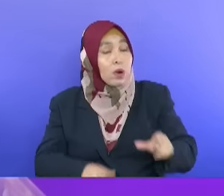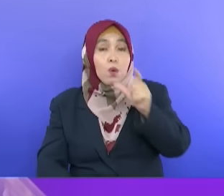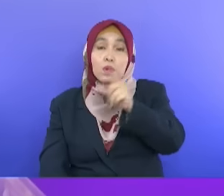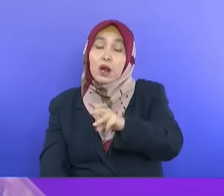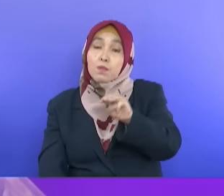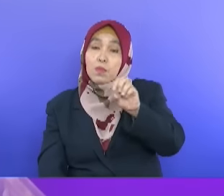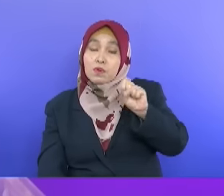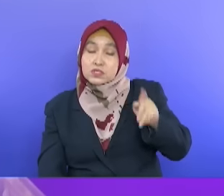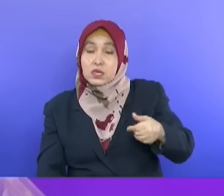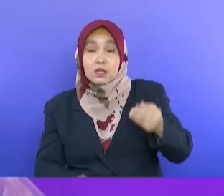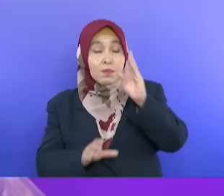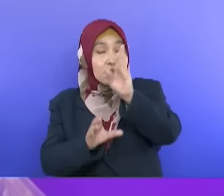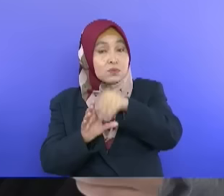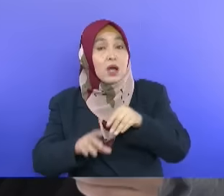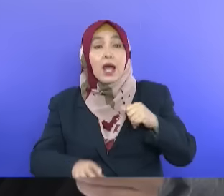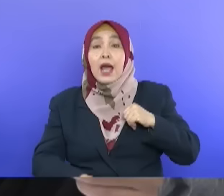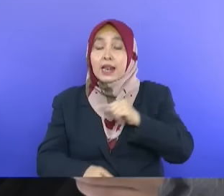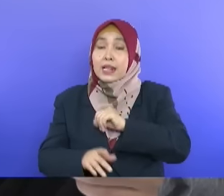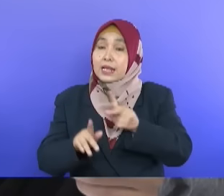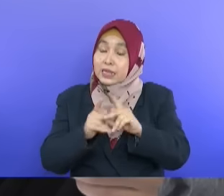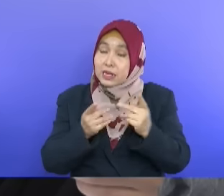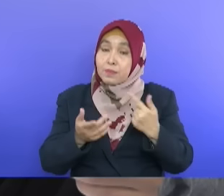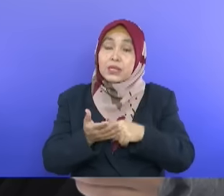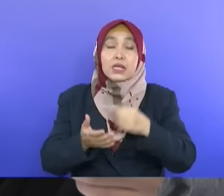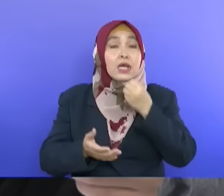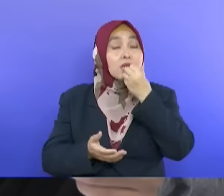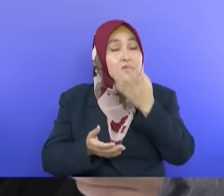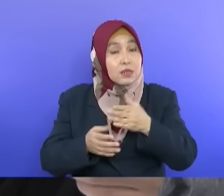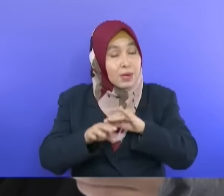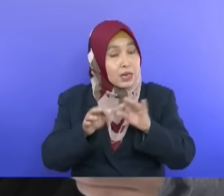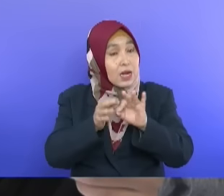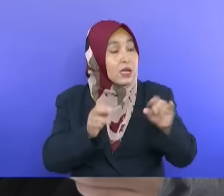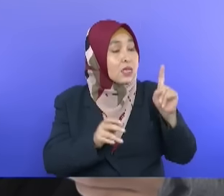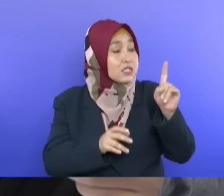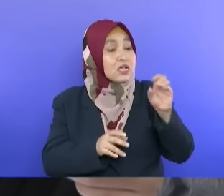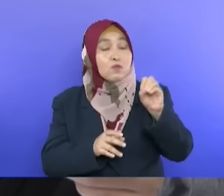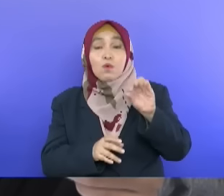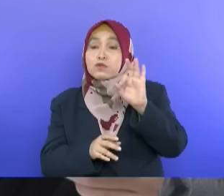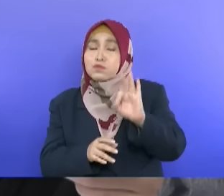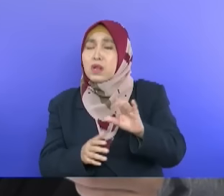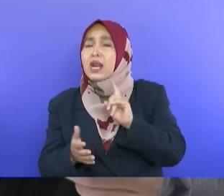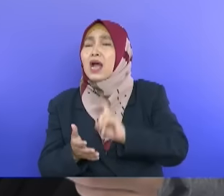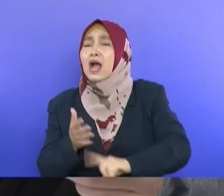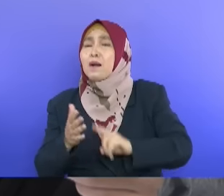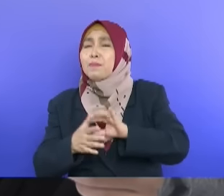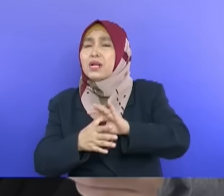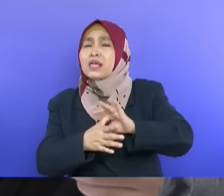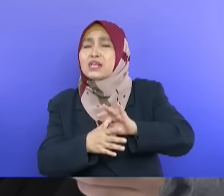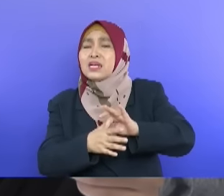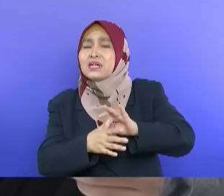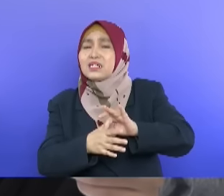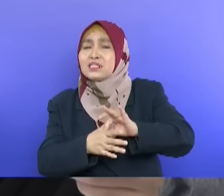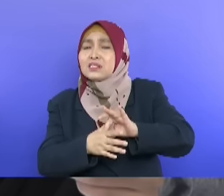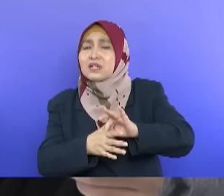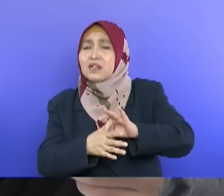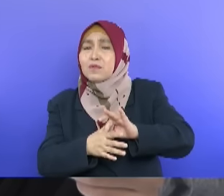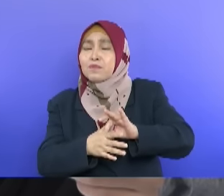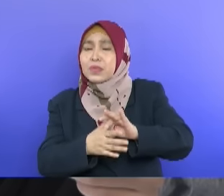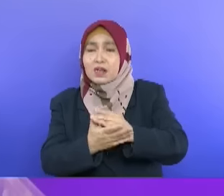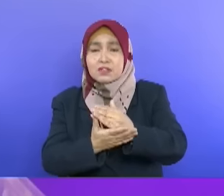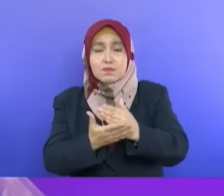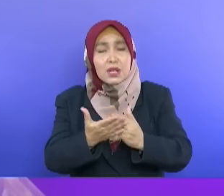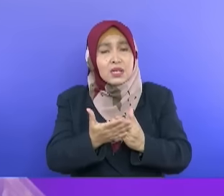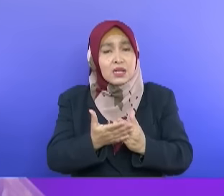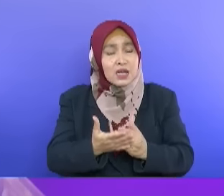kepada orang-orang ahli kitab misalnya Dan inilah yang dinyatakan pada ayat 109 Apakah isi kandung bagi sebagian